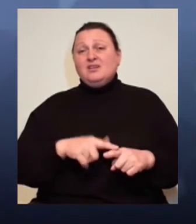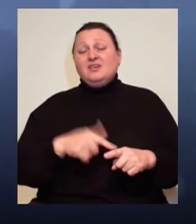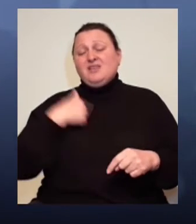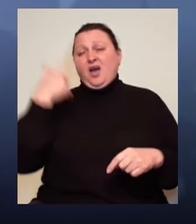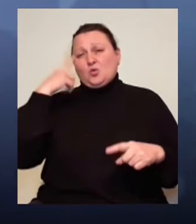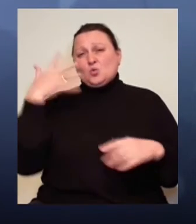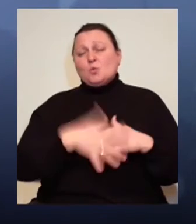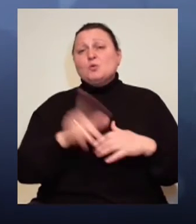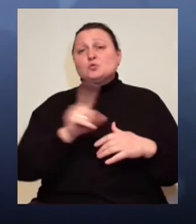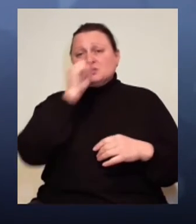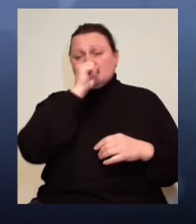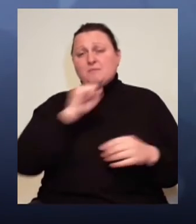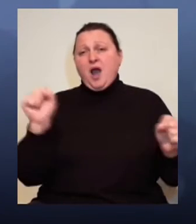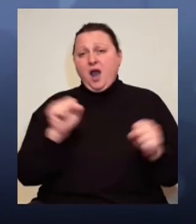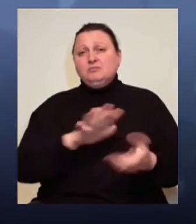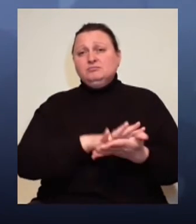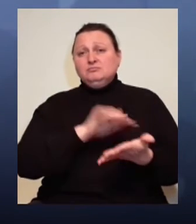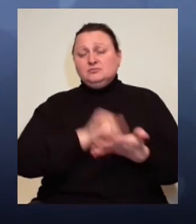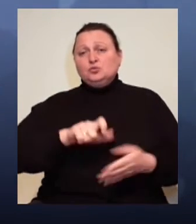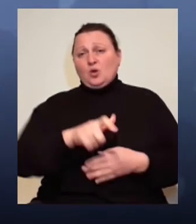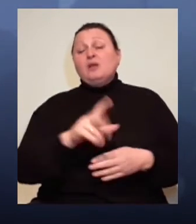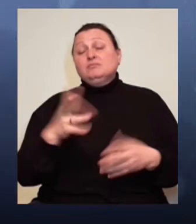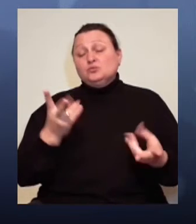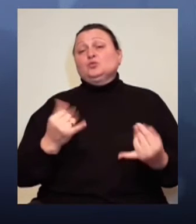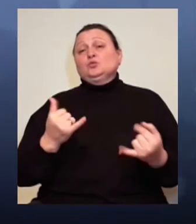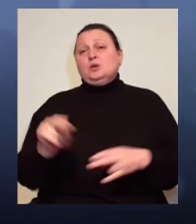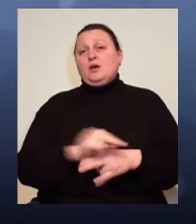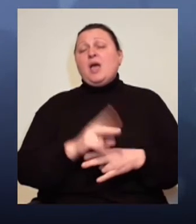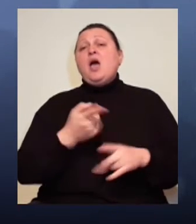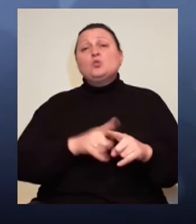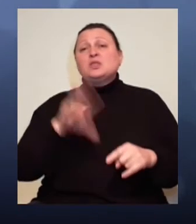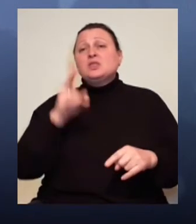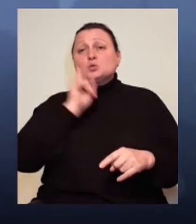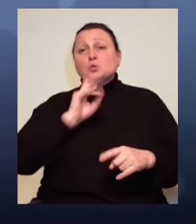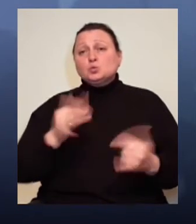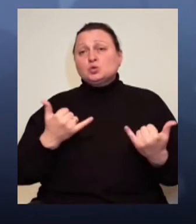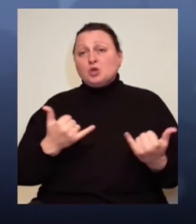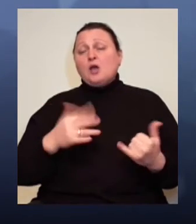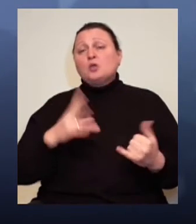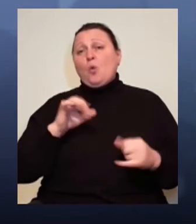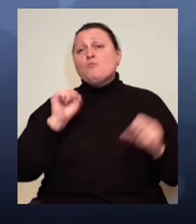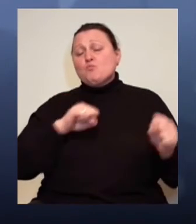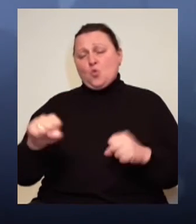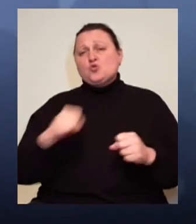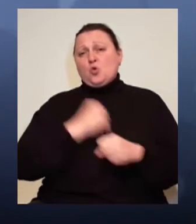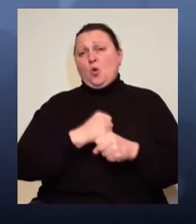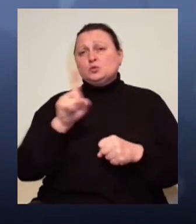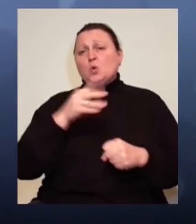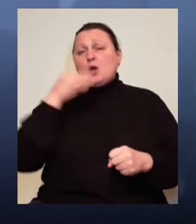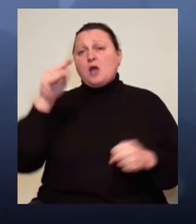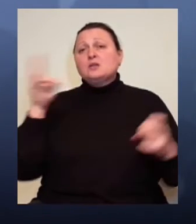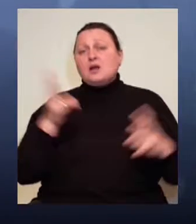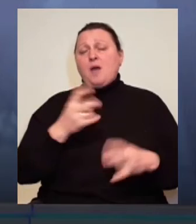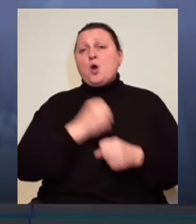там неочікуване, а як, ну так, це незручність. Можна робити щось краще, потрібно